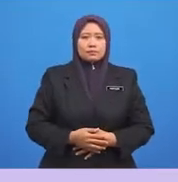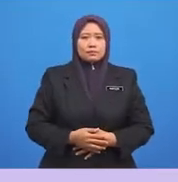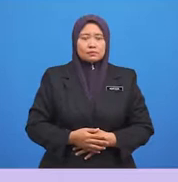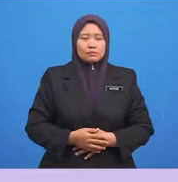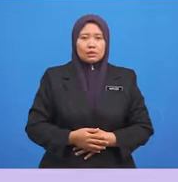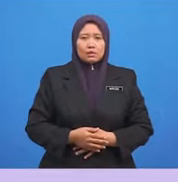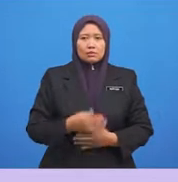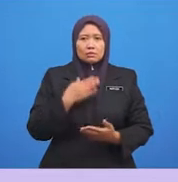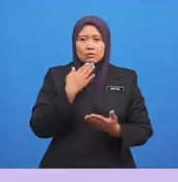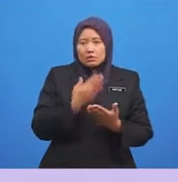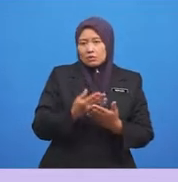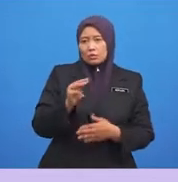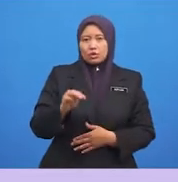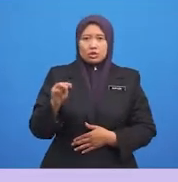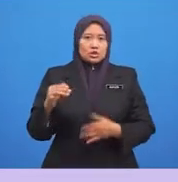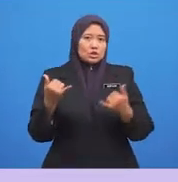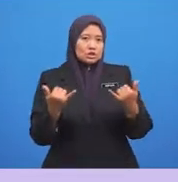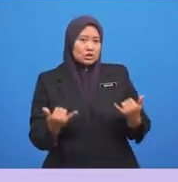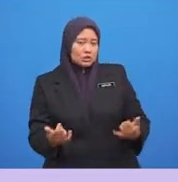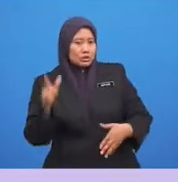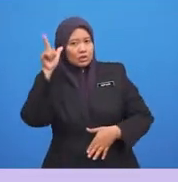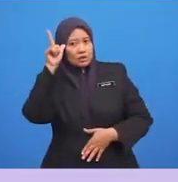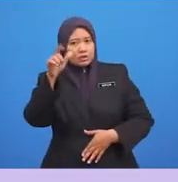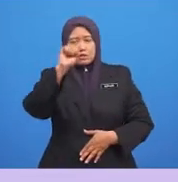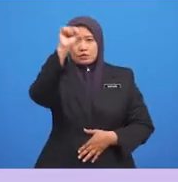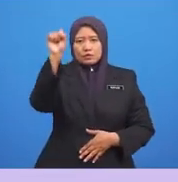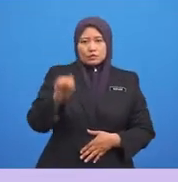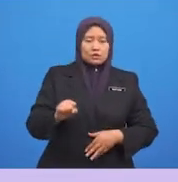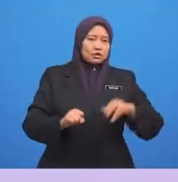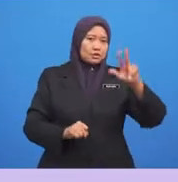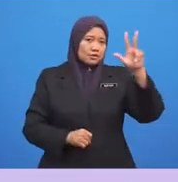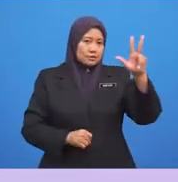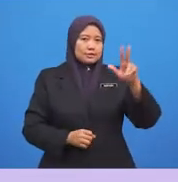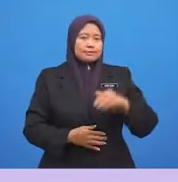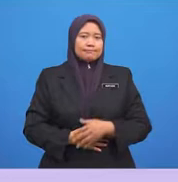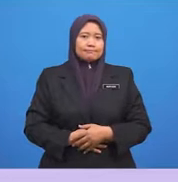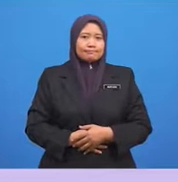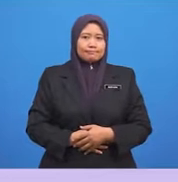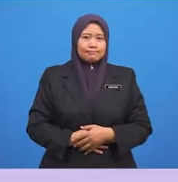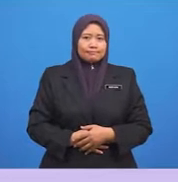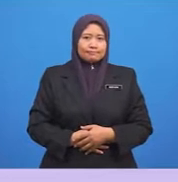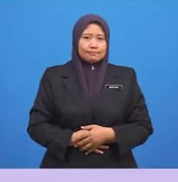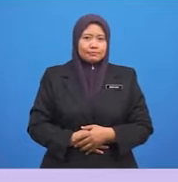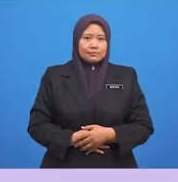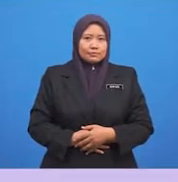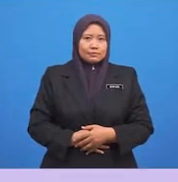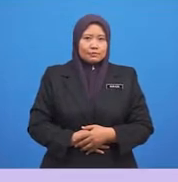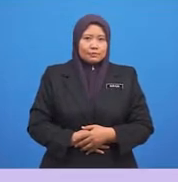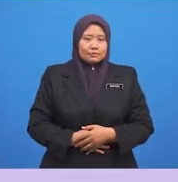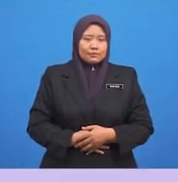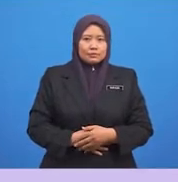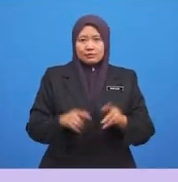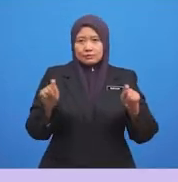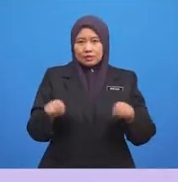Baiklah murid-murid, sekarang kita lihat soalan yang ketiga pula. Telatah